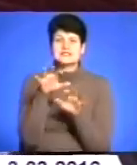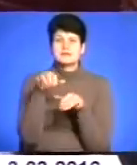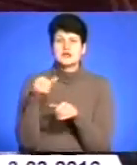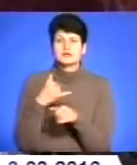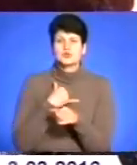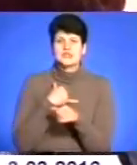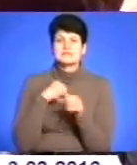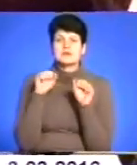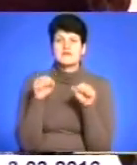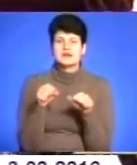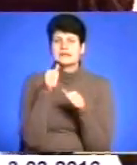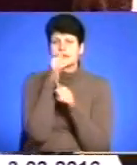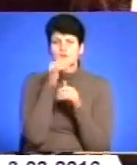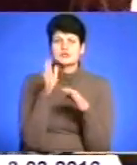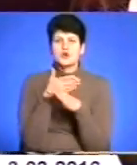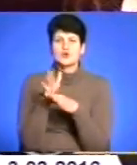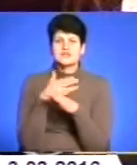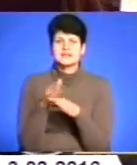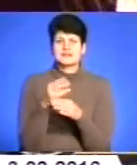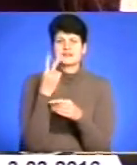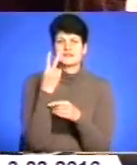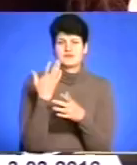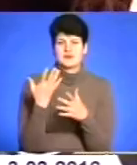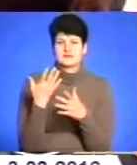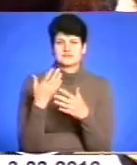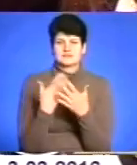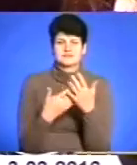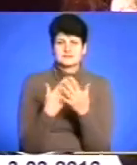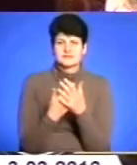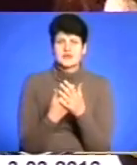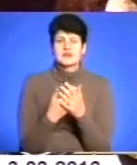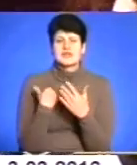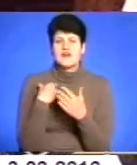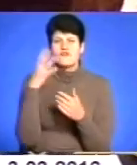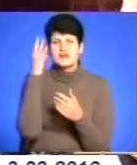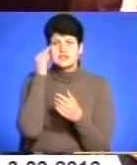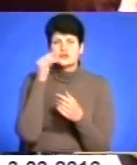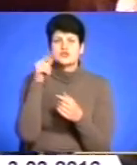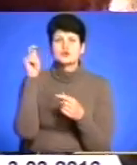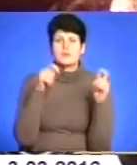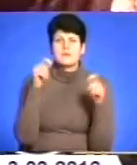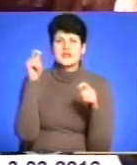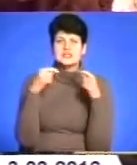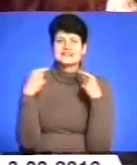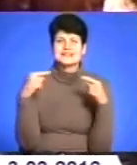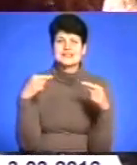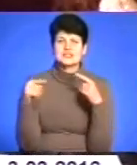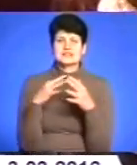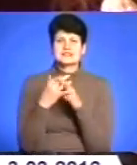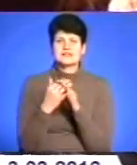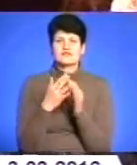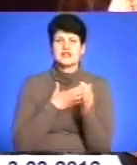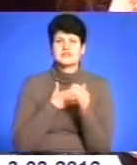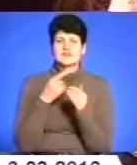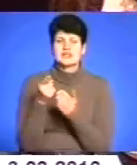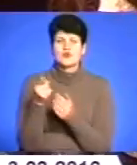права і не можна розділювати людей на два типи. Я вважаю, ті діти, які навіть приїжджають до нас з інших пунктів села, ну ніби наш